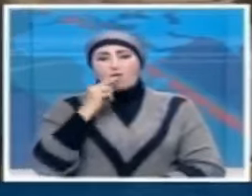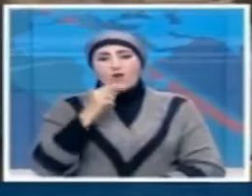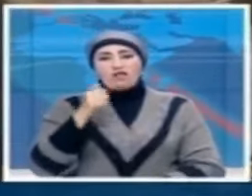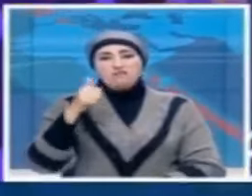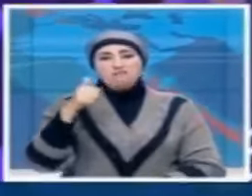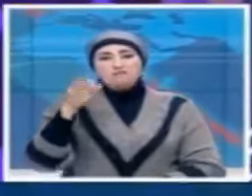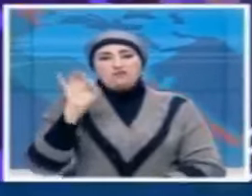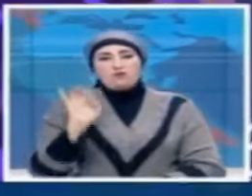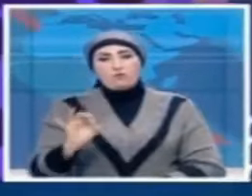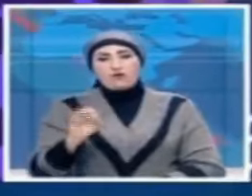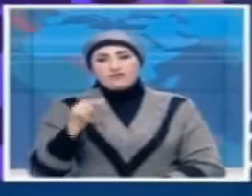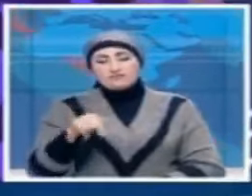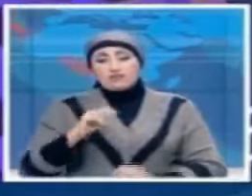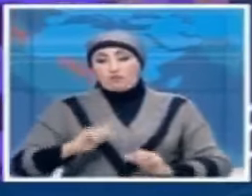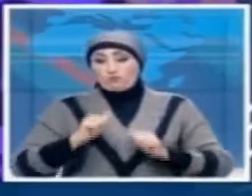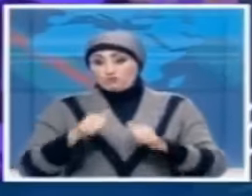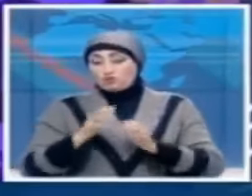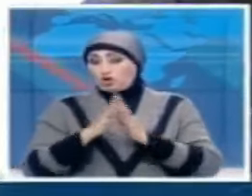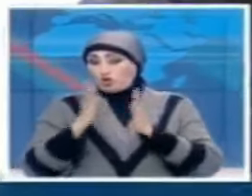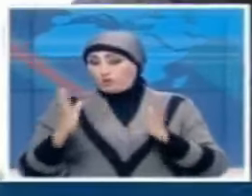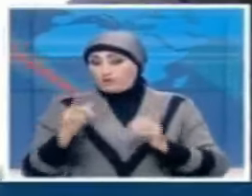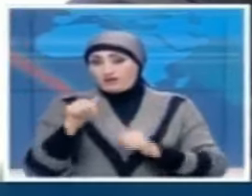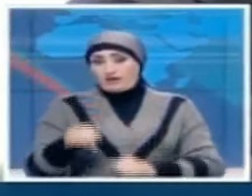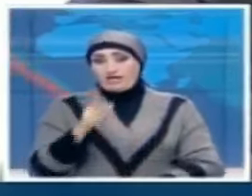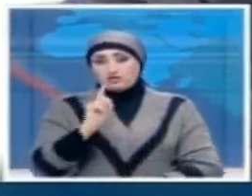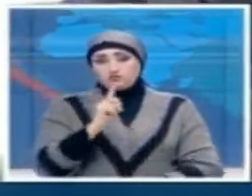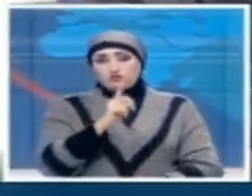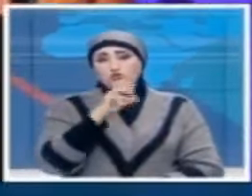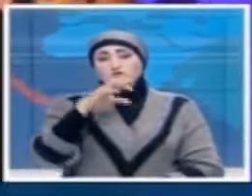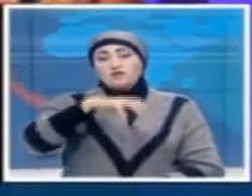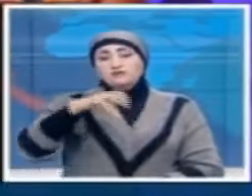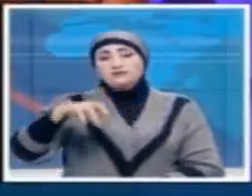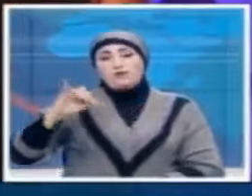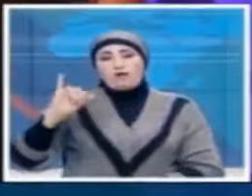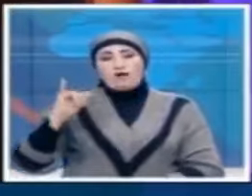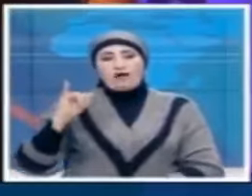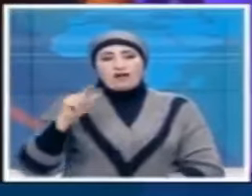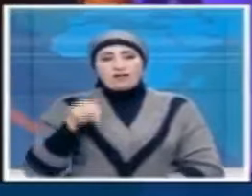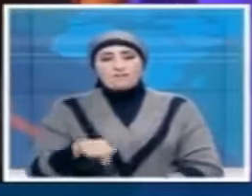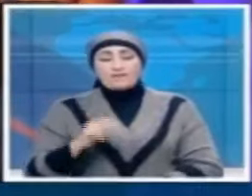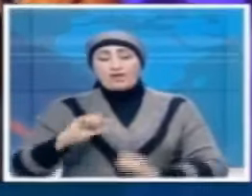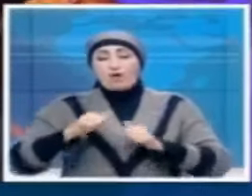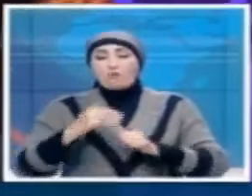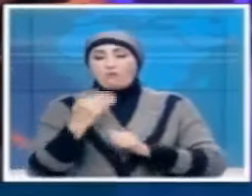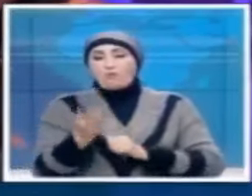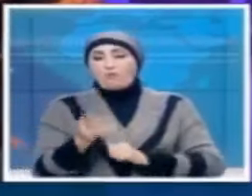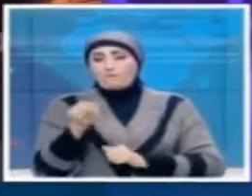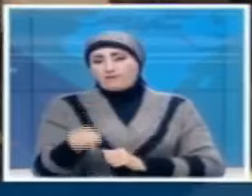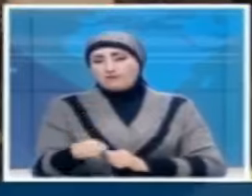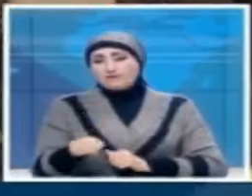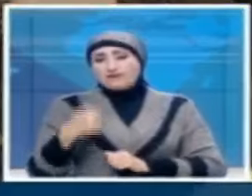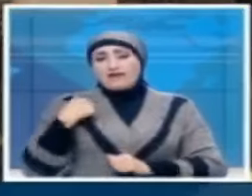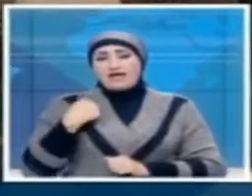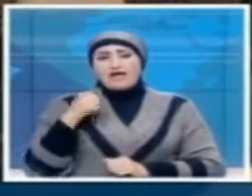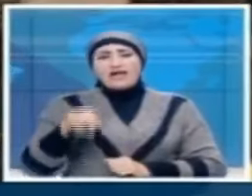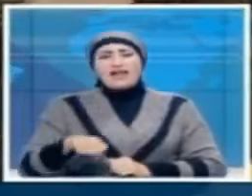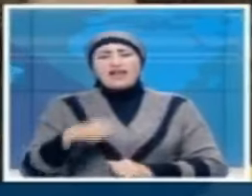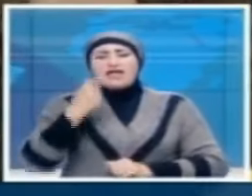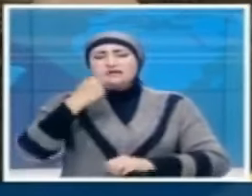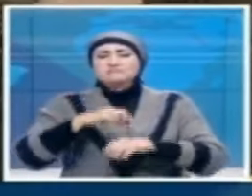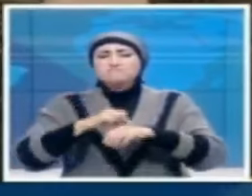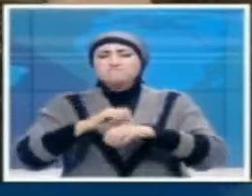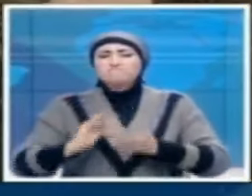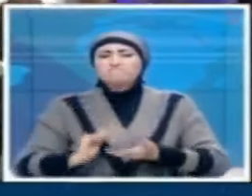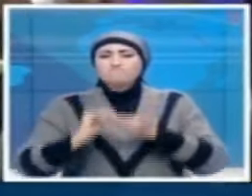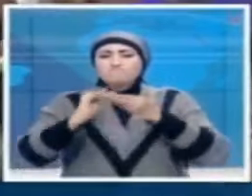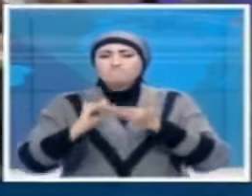الجائزة والمشاركة الكبرى من قبل 11 دولة عربية كأحد المبادرات العربية للعلوم الإنسانية لتوفير حياة صحية